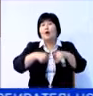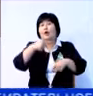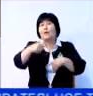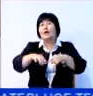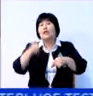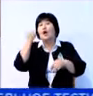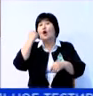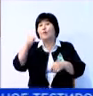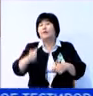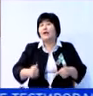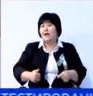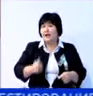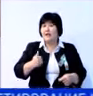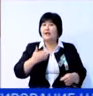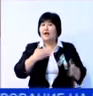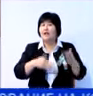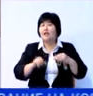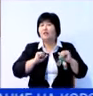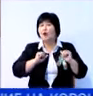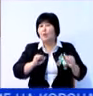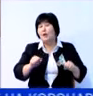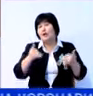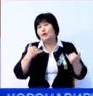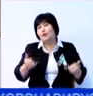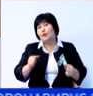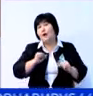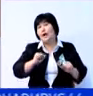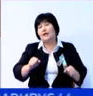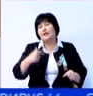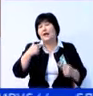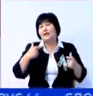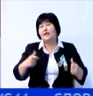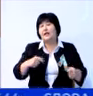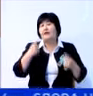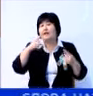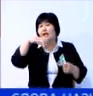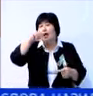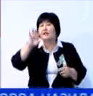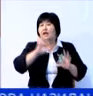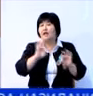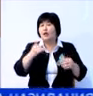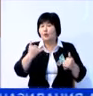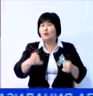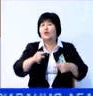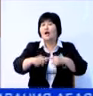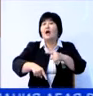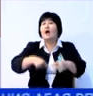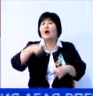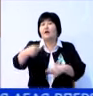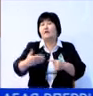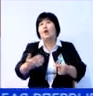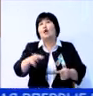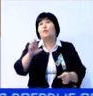поколения победителей гордятся их ратными подвигами. Сегодня о героизме солдат Великой Отечественной рассказывают уже правнуки. Историей